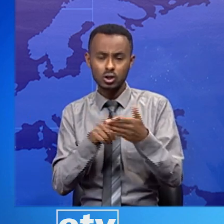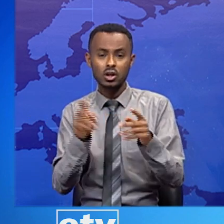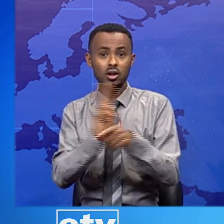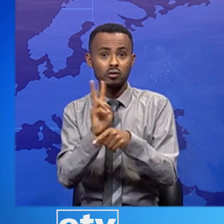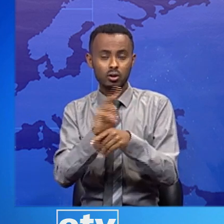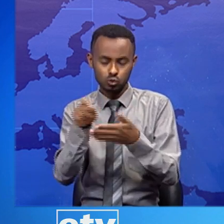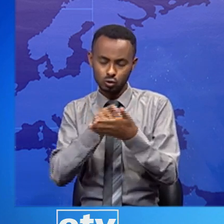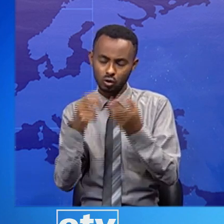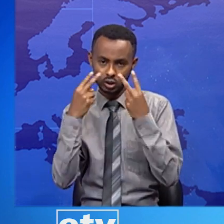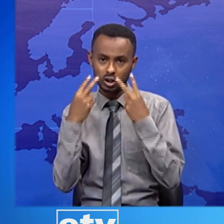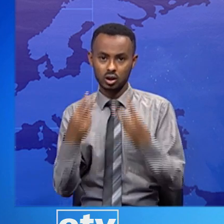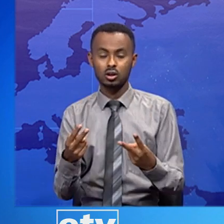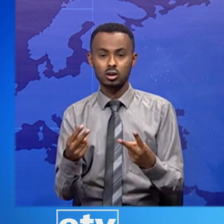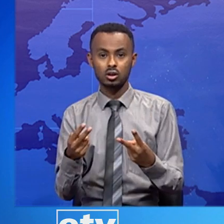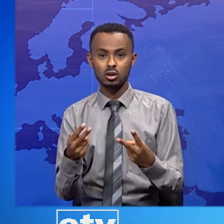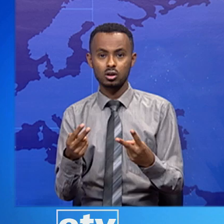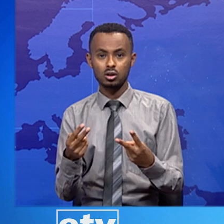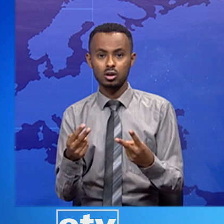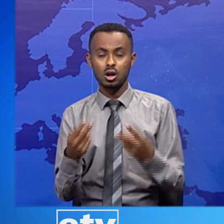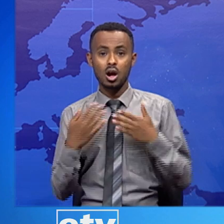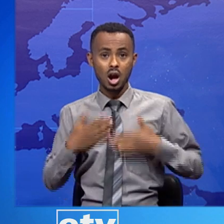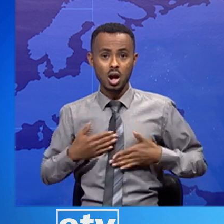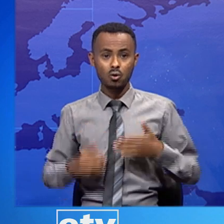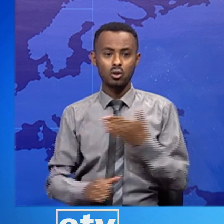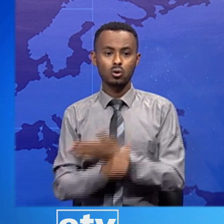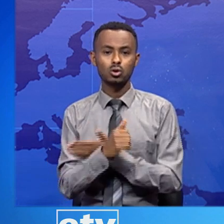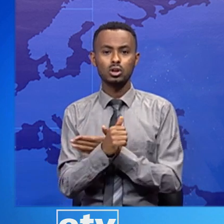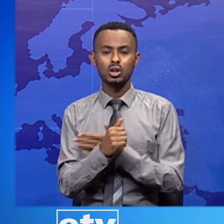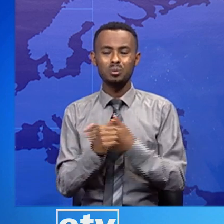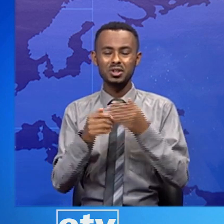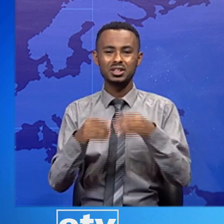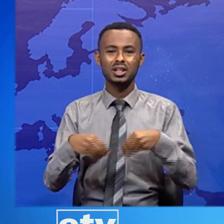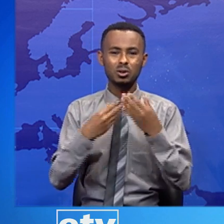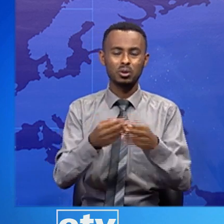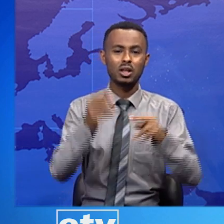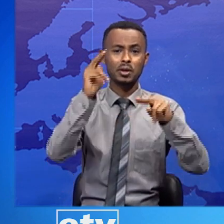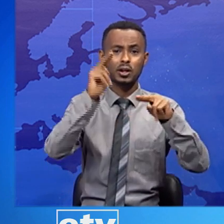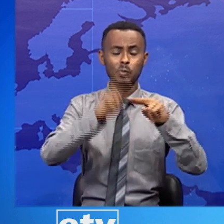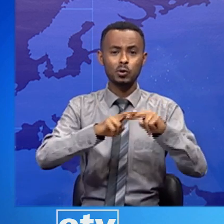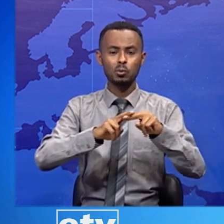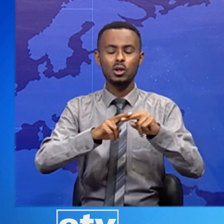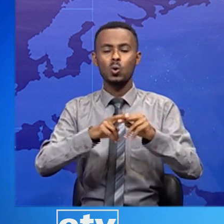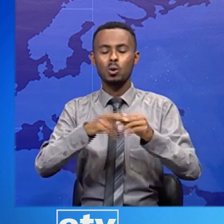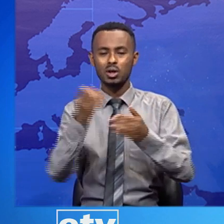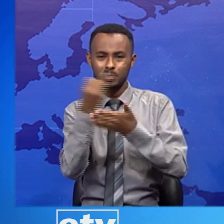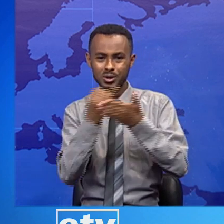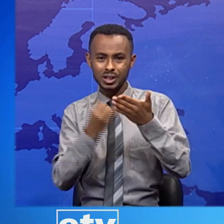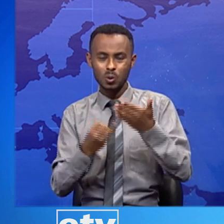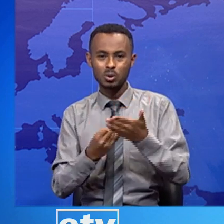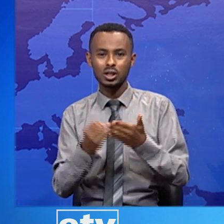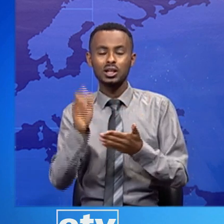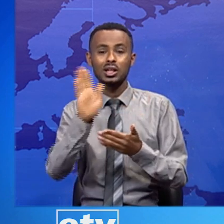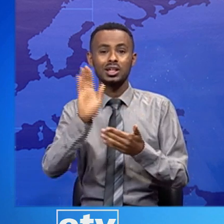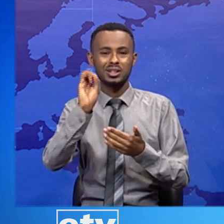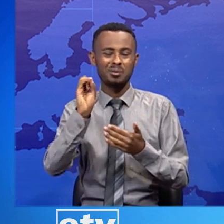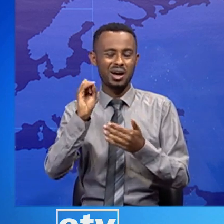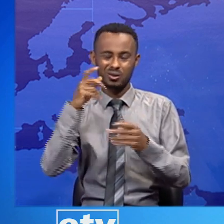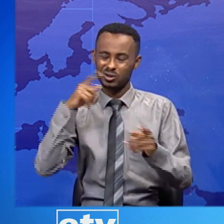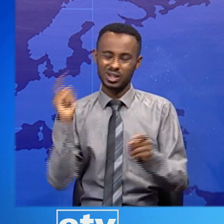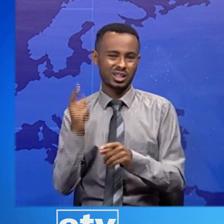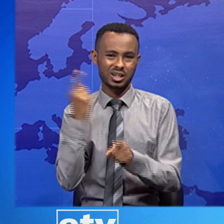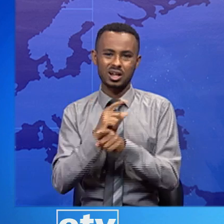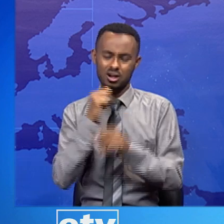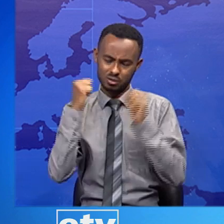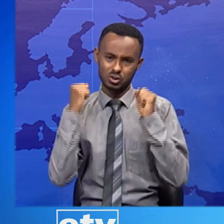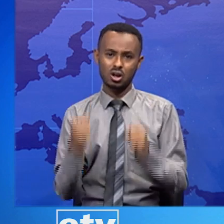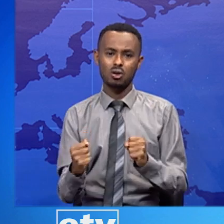ጽሁፎችን የፊልም ጽሁፎችን ስለዚህ አካል ጉዳተኞች የሚፈረጁበት ወይም የሚቀመጡበት ወይም የሚሳሉበት የገጸ ባህሪ ልክ